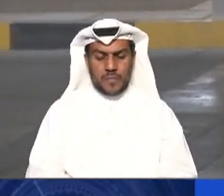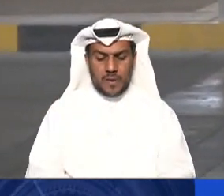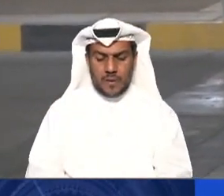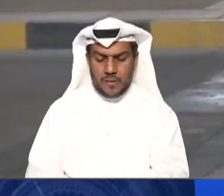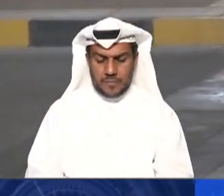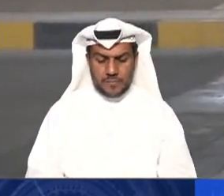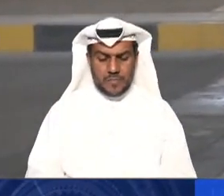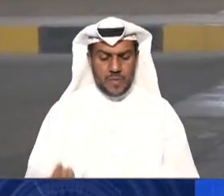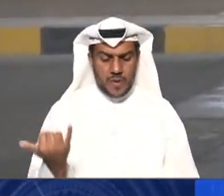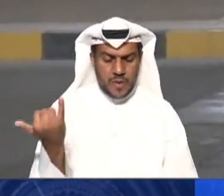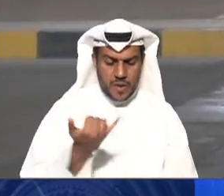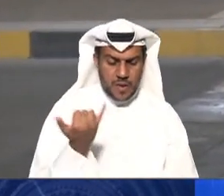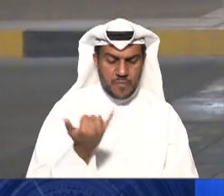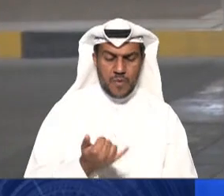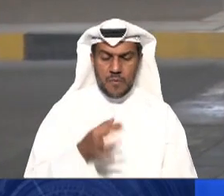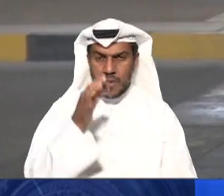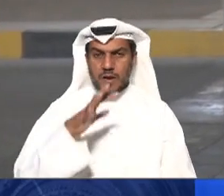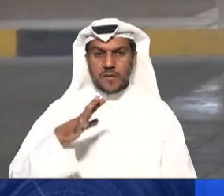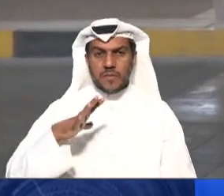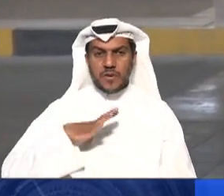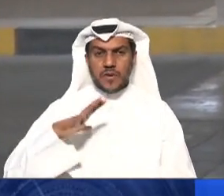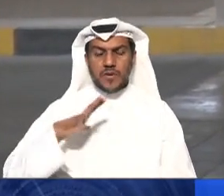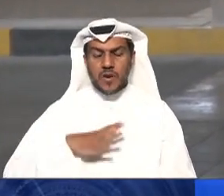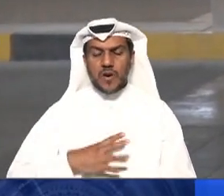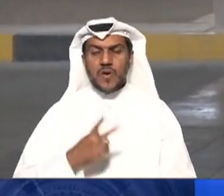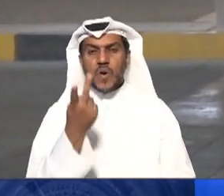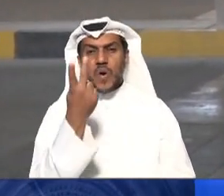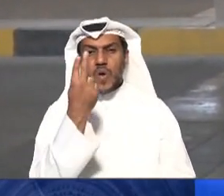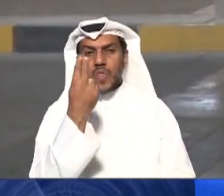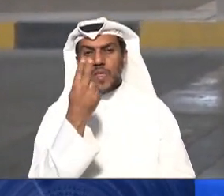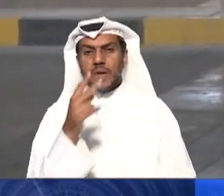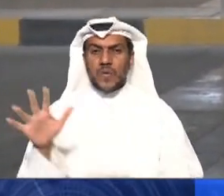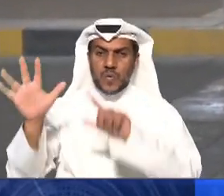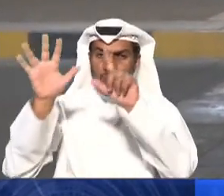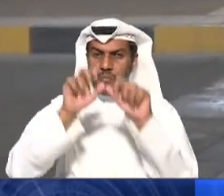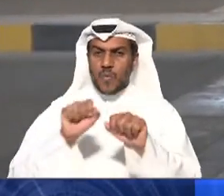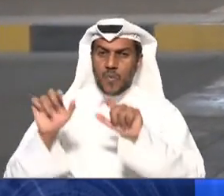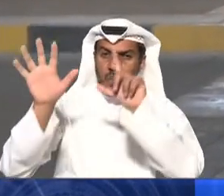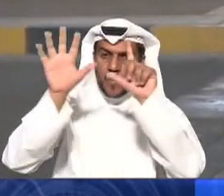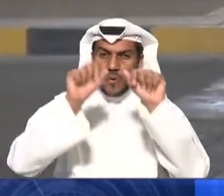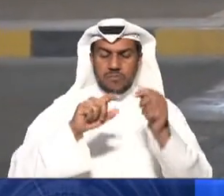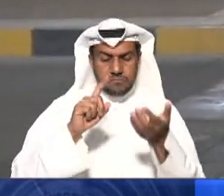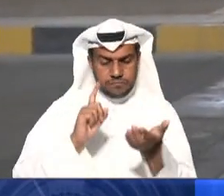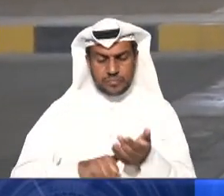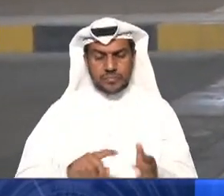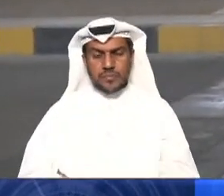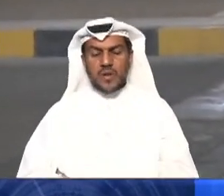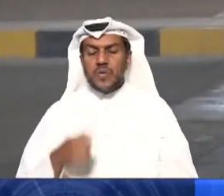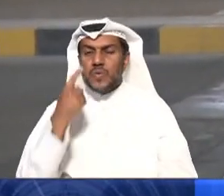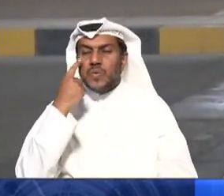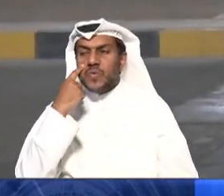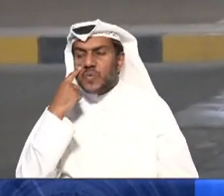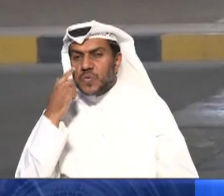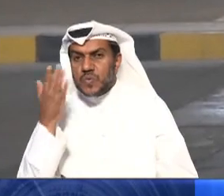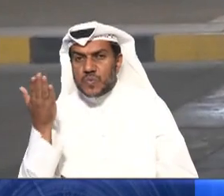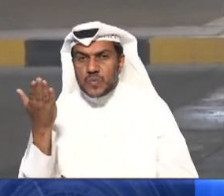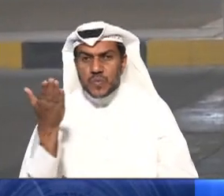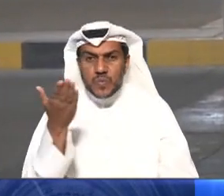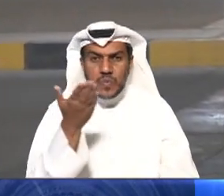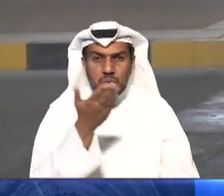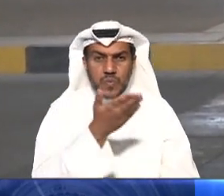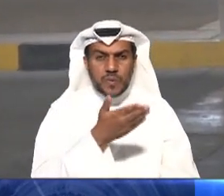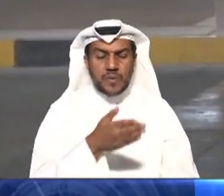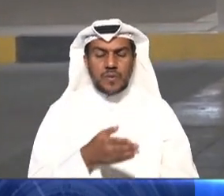من ضمن القرارات إعطاء إجازة أسبوعين للموظفين الدولة. واليوم على أرض الواقع راح نكون معاكم في جولة لعدد